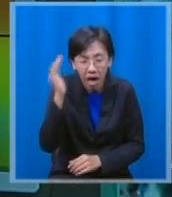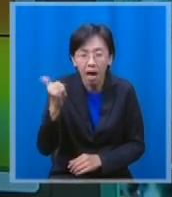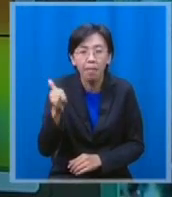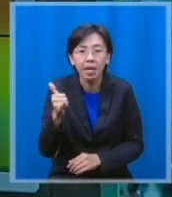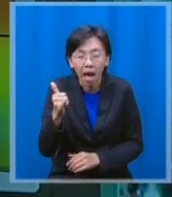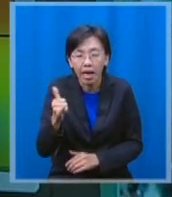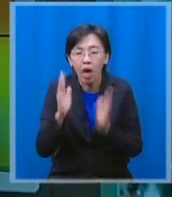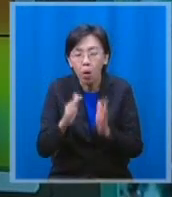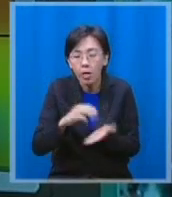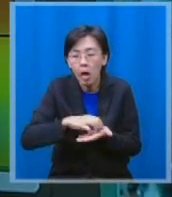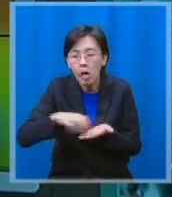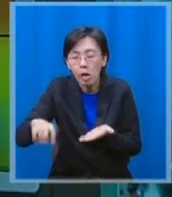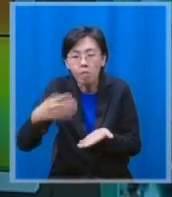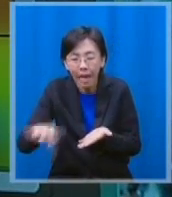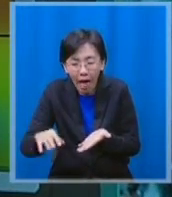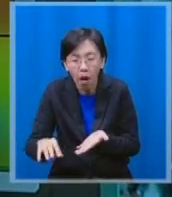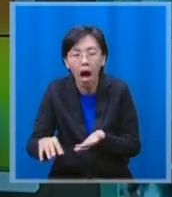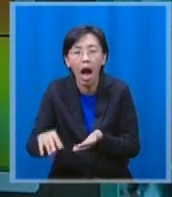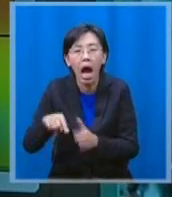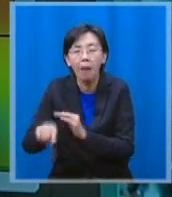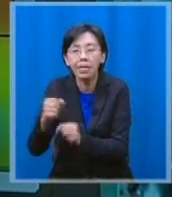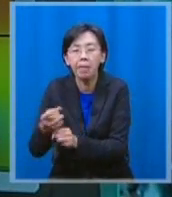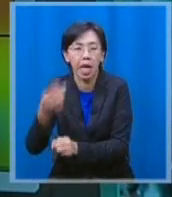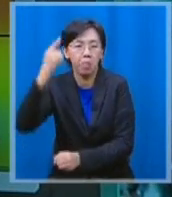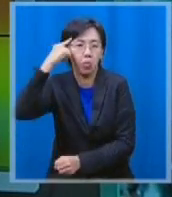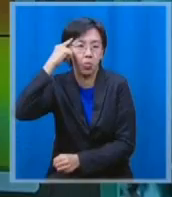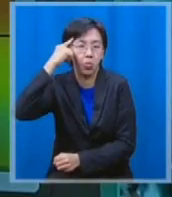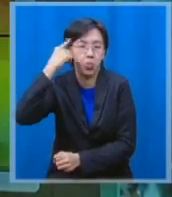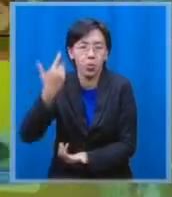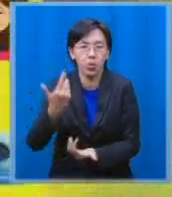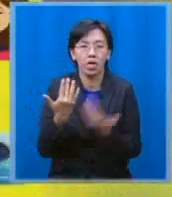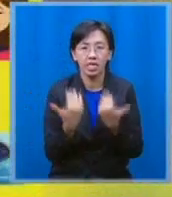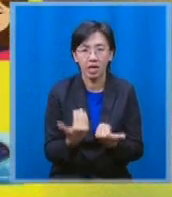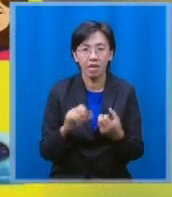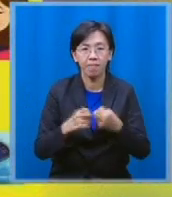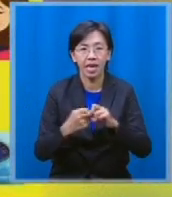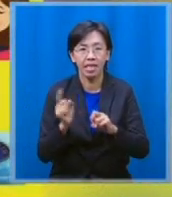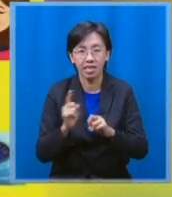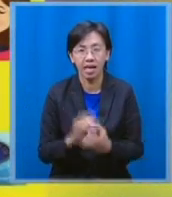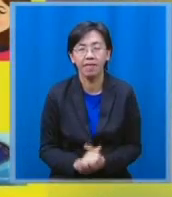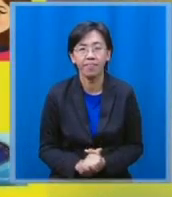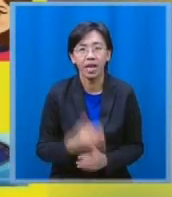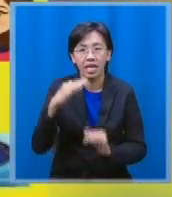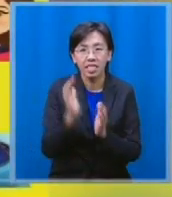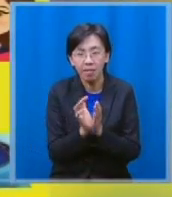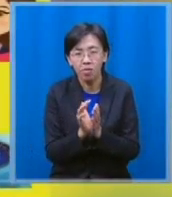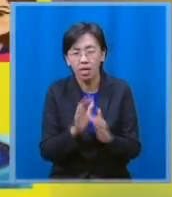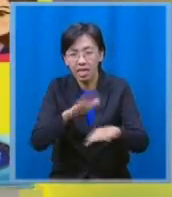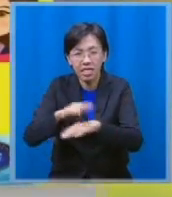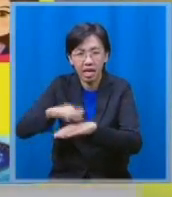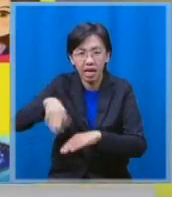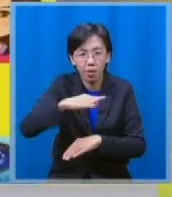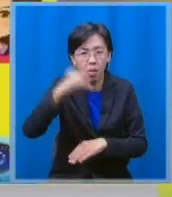ไม่รู้นะครับโดยที่เราไม่ได้มีความตั้งใจจะทำธุรกรรมนั้นก็ได ้ใช่แล้วค่ะเพราะฉะนั้นเนี่ยล่าสุดนะคะทางด้านของกองปราบก็เลยต้องออกมาให้ความ